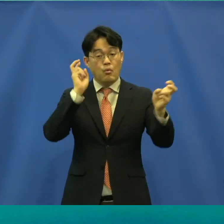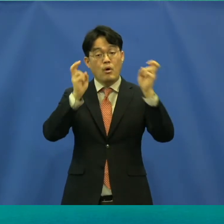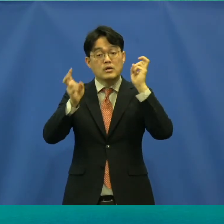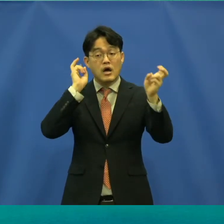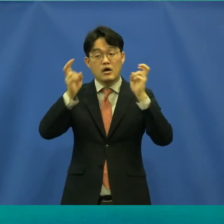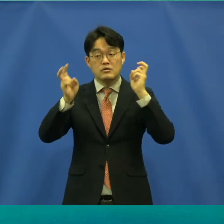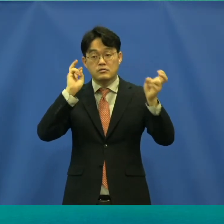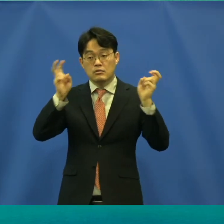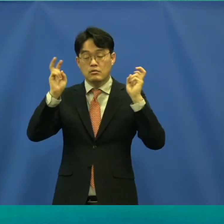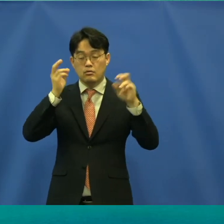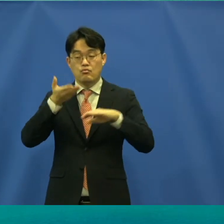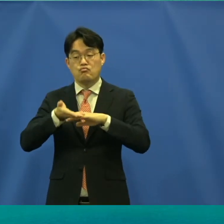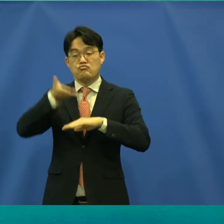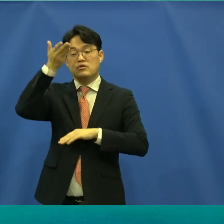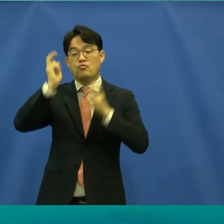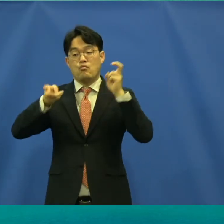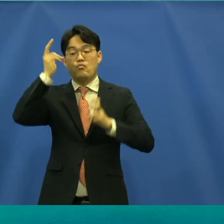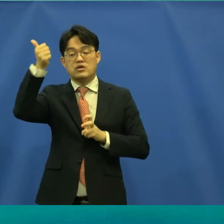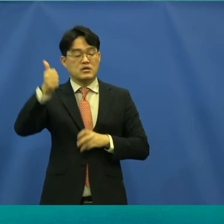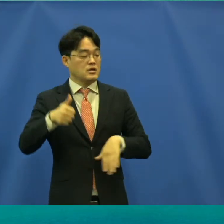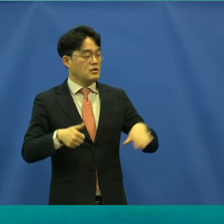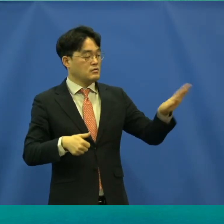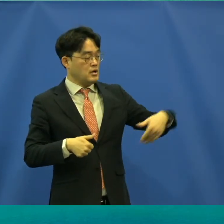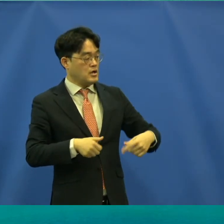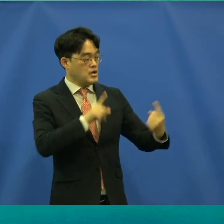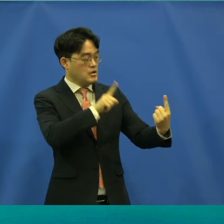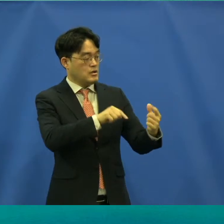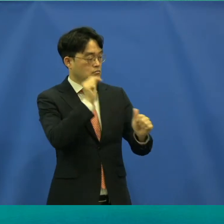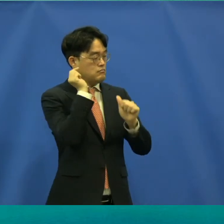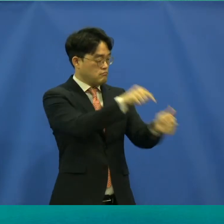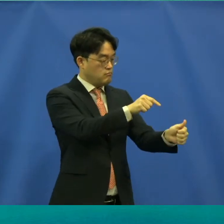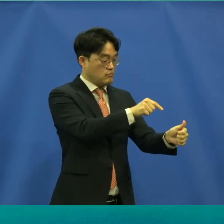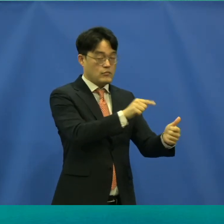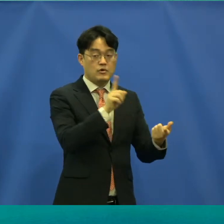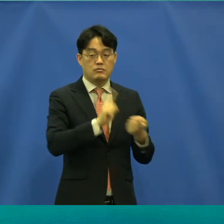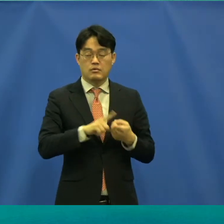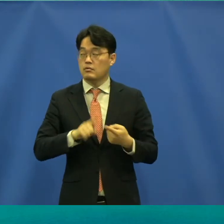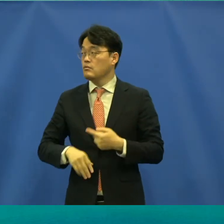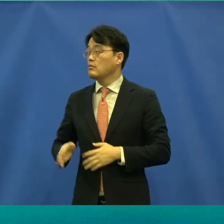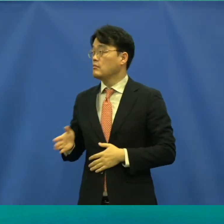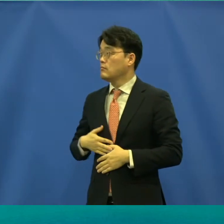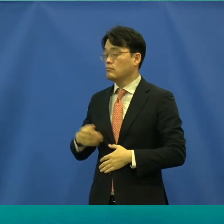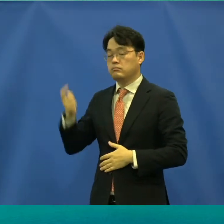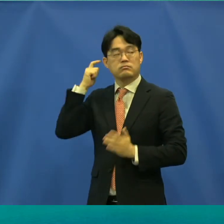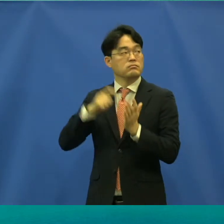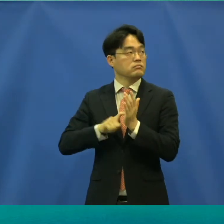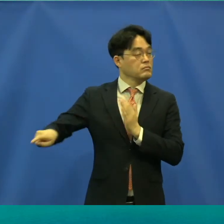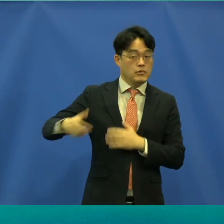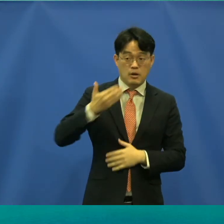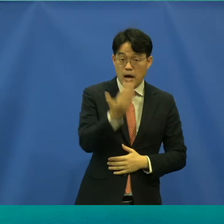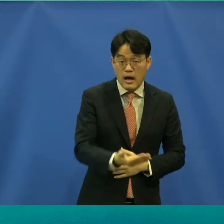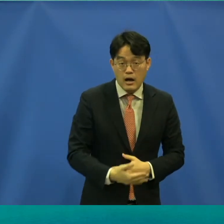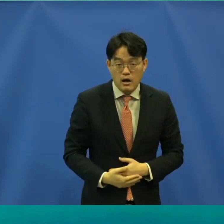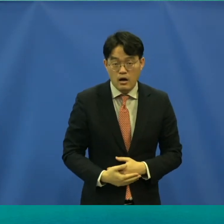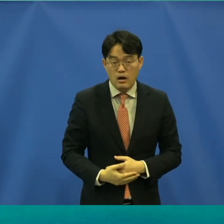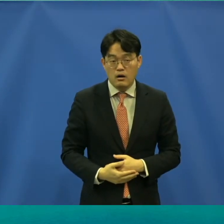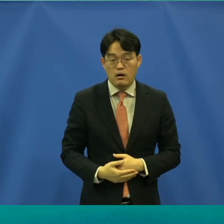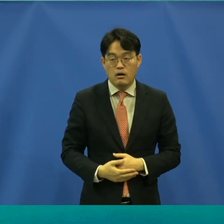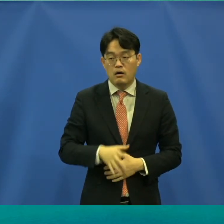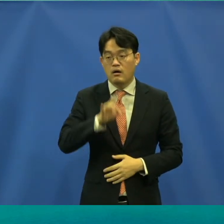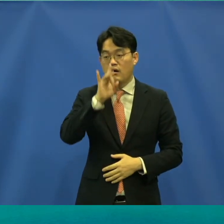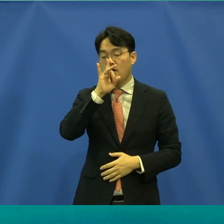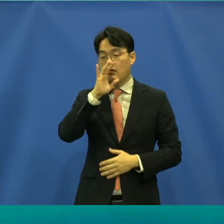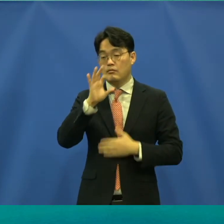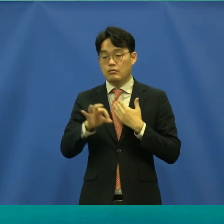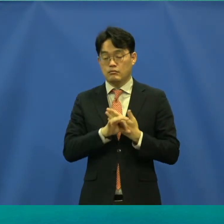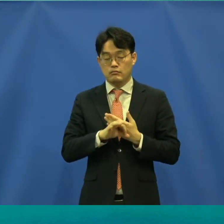직속 상관이, 상급자가 나에게 기니 개인적으로 한 말인데 그걸 내가 무시할 수 있습니까? 그 말은 내 존재, 그